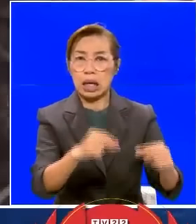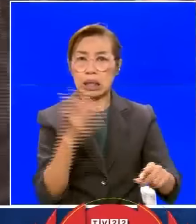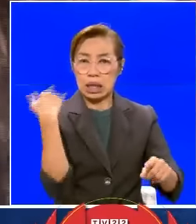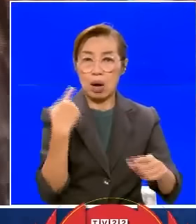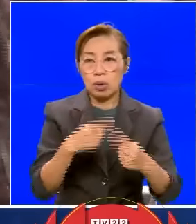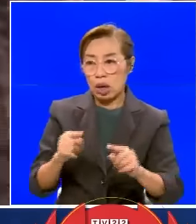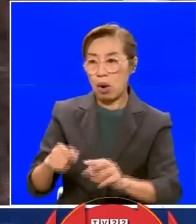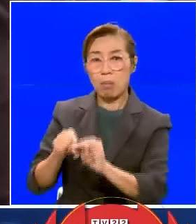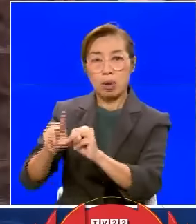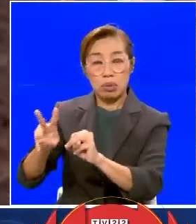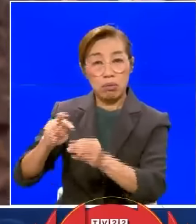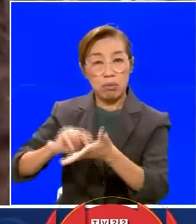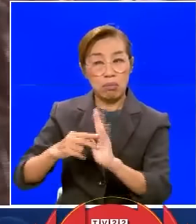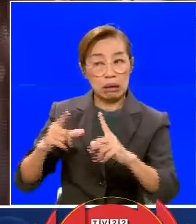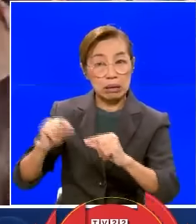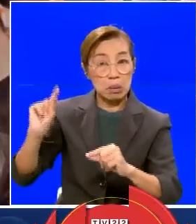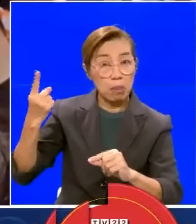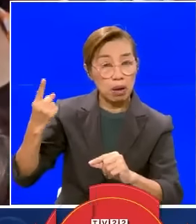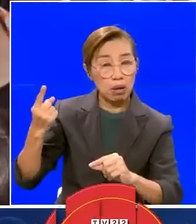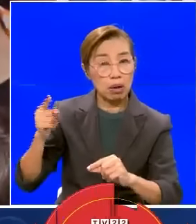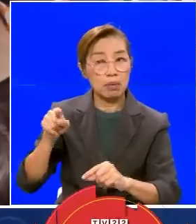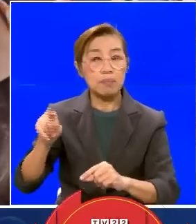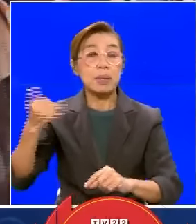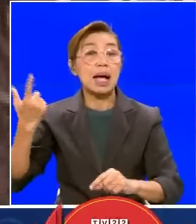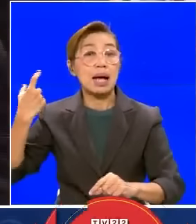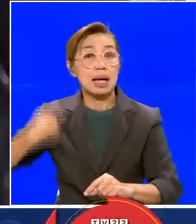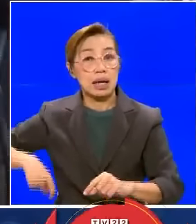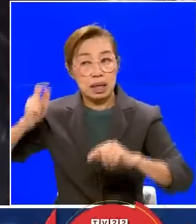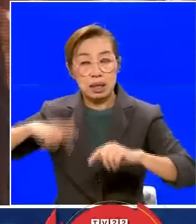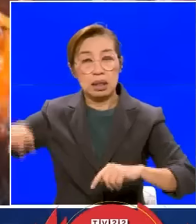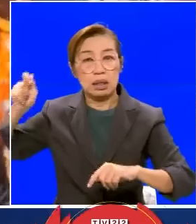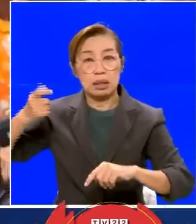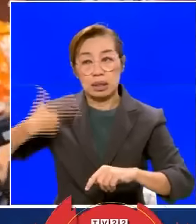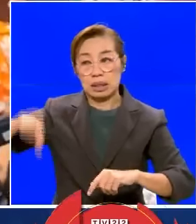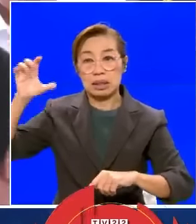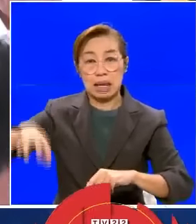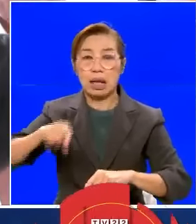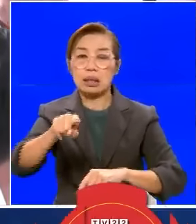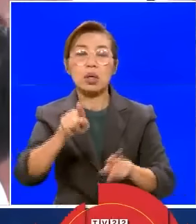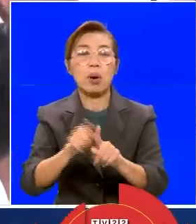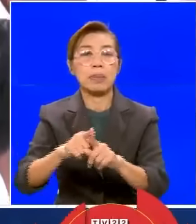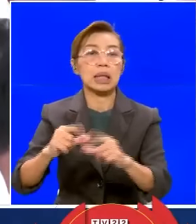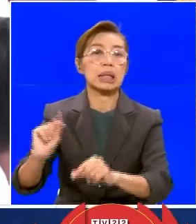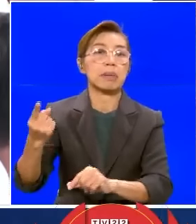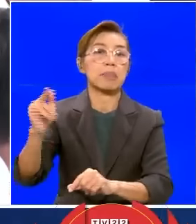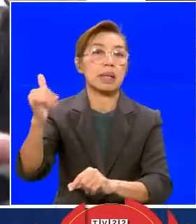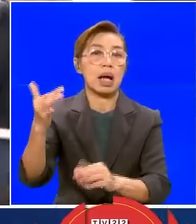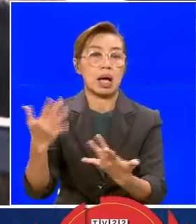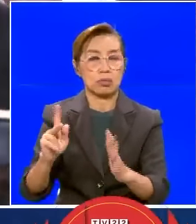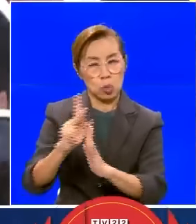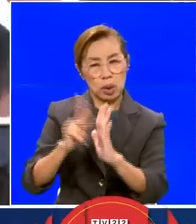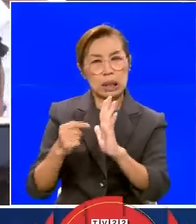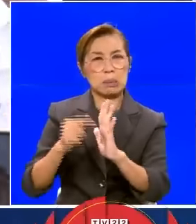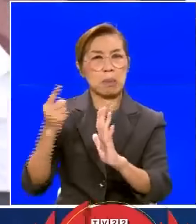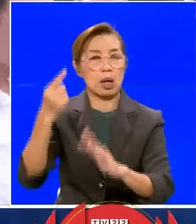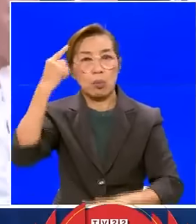บอกว่าให้มีการประกันตัวในกรณีคดีมาตรา112นี้ก็เป็นไปได้เหมือนกันก็สรุปว่าทางกฎหมายก็ยังไม่แน่ใจเพราะเราก็